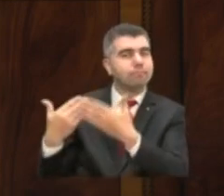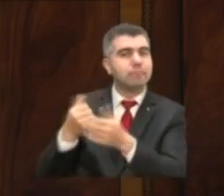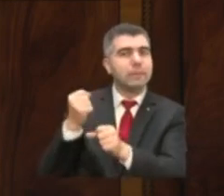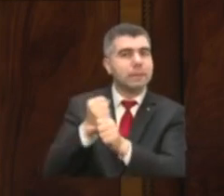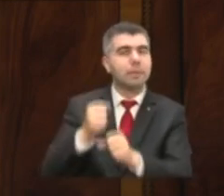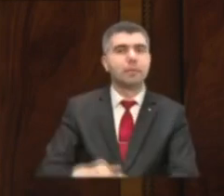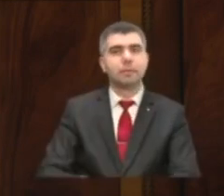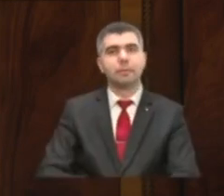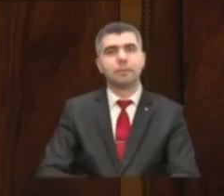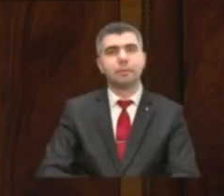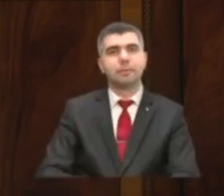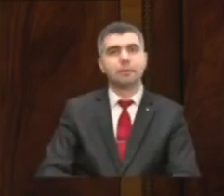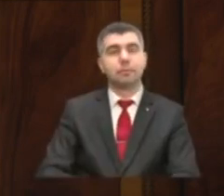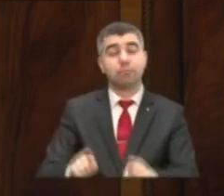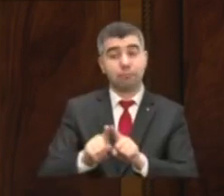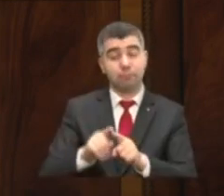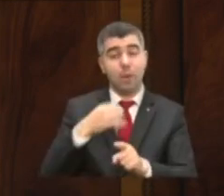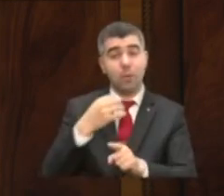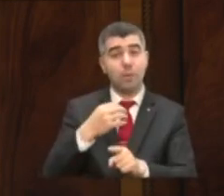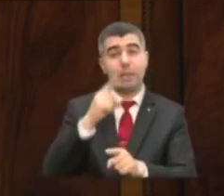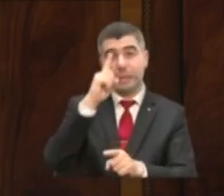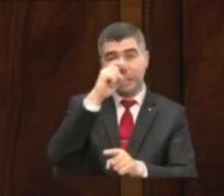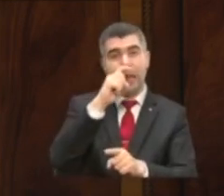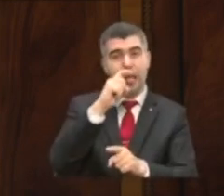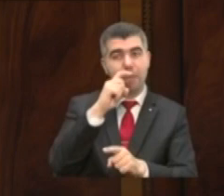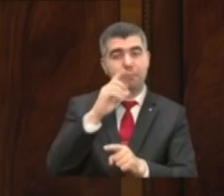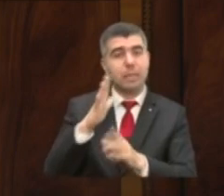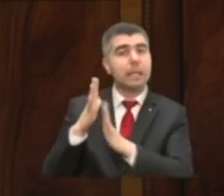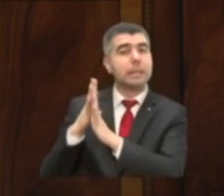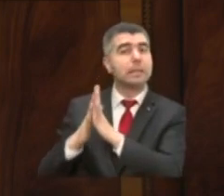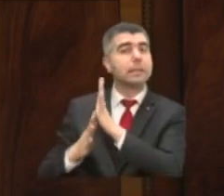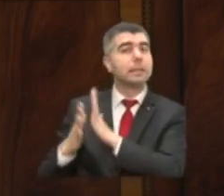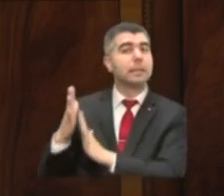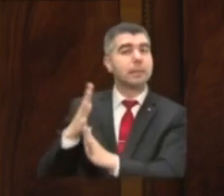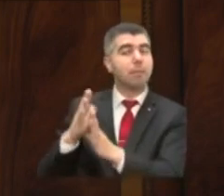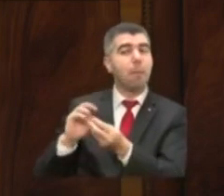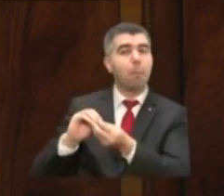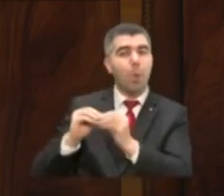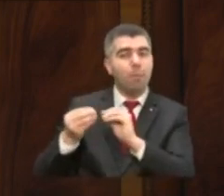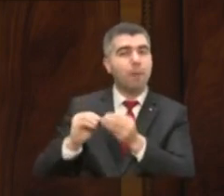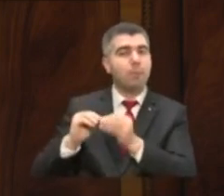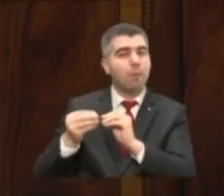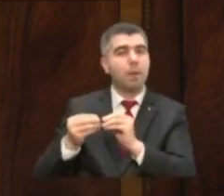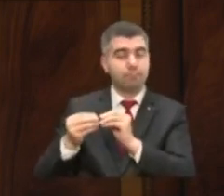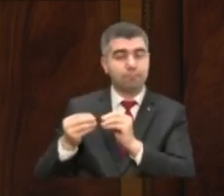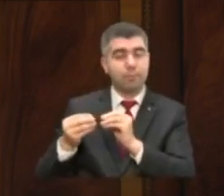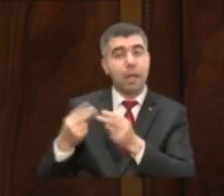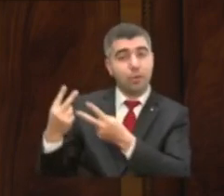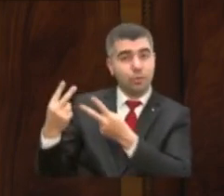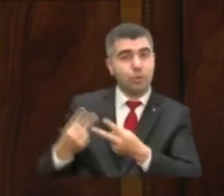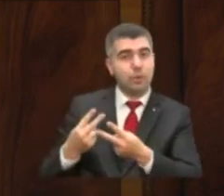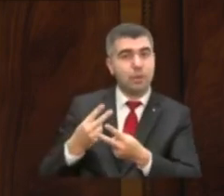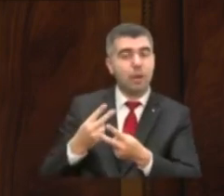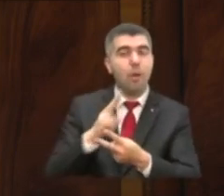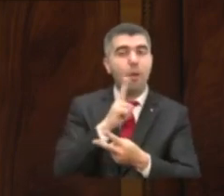وبالمناسبة أيضا هذا يرتقيل، ماشي حنا الحكومة بوحدها كتحمل المسؤولية ديالو، خصنا نكونوا واضحين، نكونوا واضحين. وراه هذاك التقرير ديال المجلس